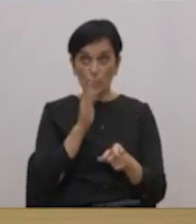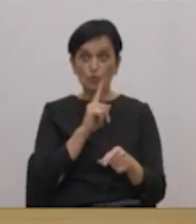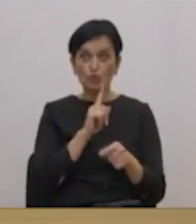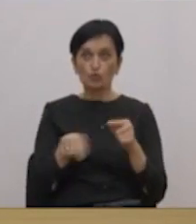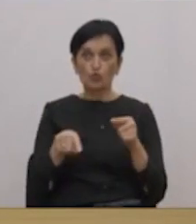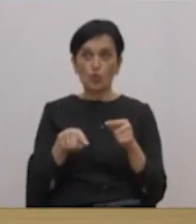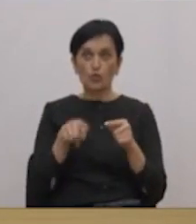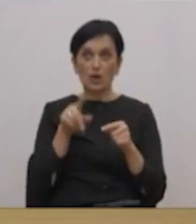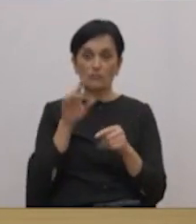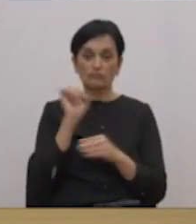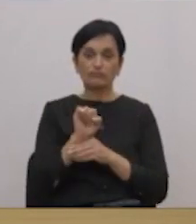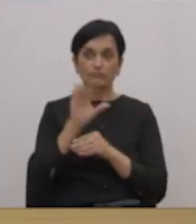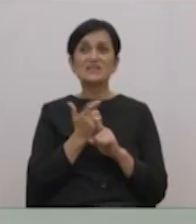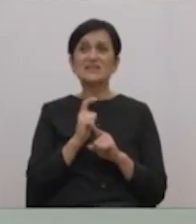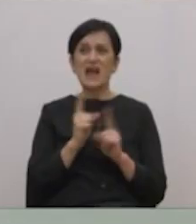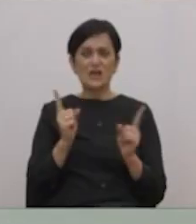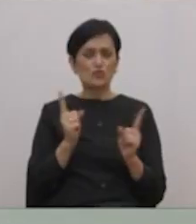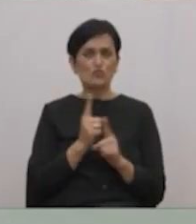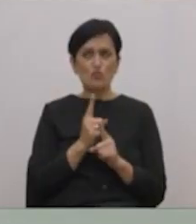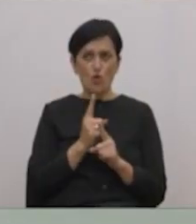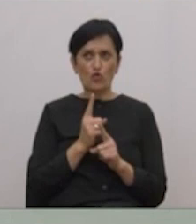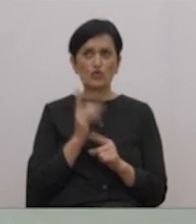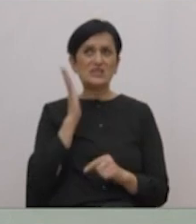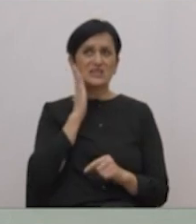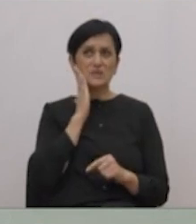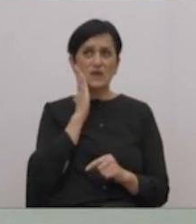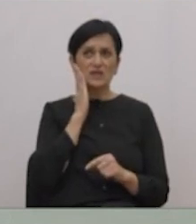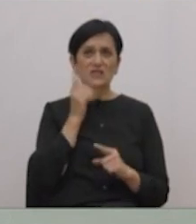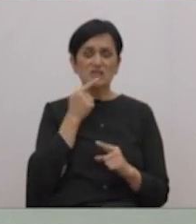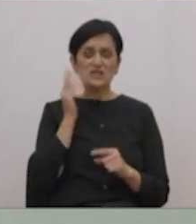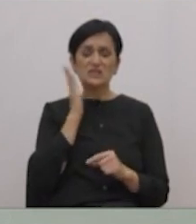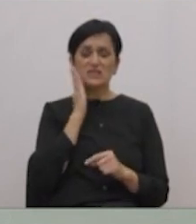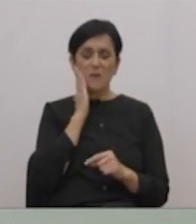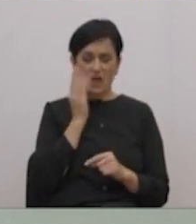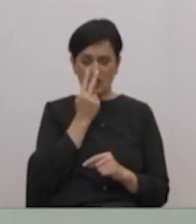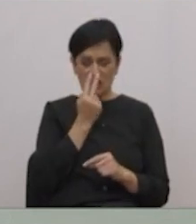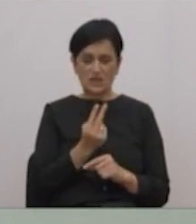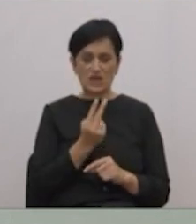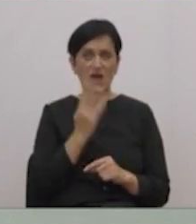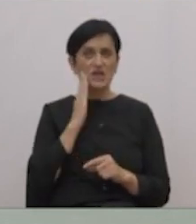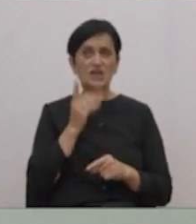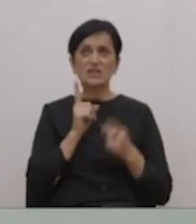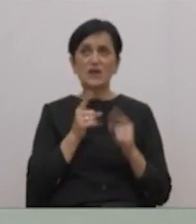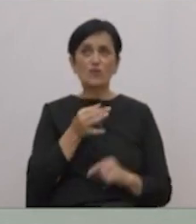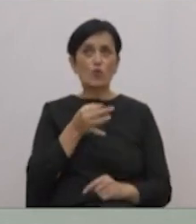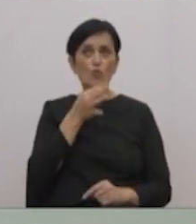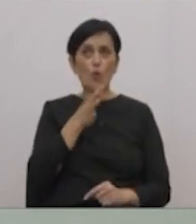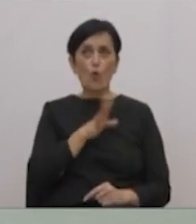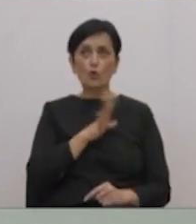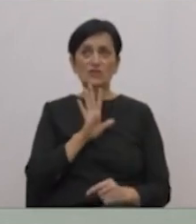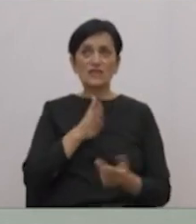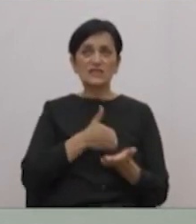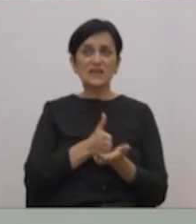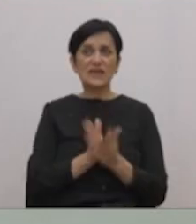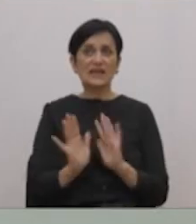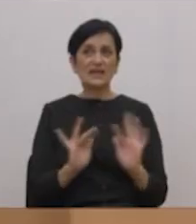დროულად შევაწყვეტინო ხოლმე გამოსვლა ადამიანს. მოდი თქვა სიმართლე და სიმართლე ჩავხედო თვალებში. ამდვილად არ იყო მოსაწონი ის რეაქციები,